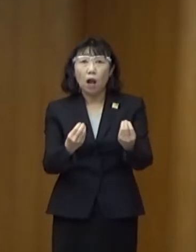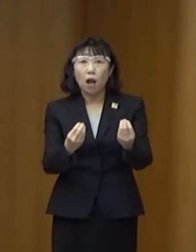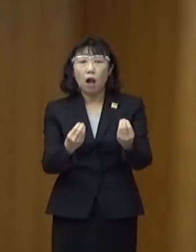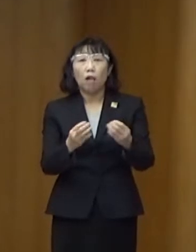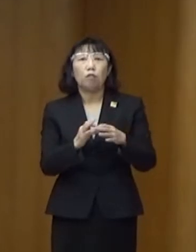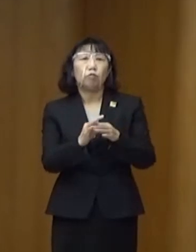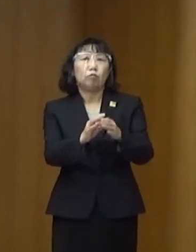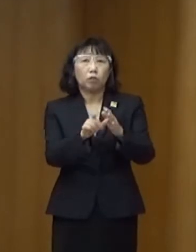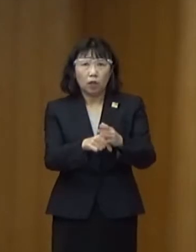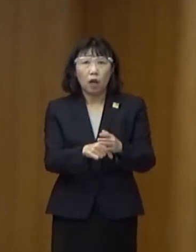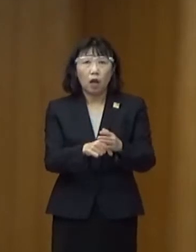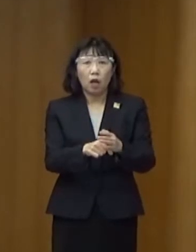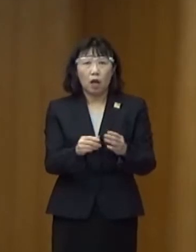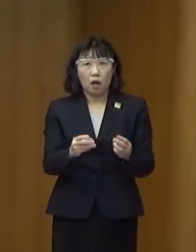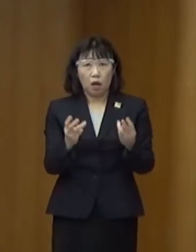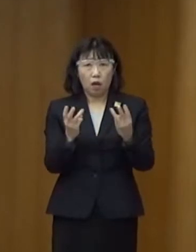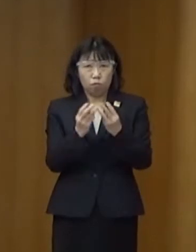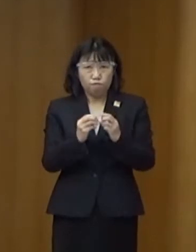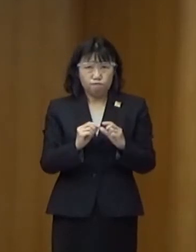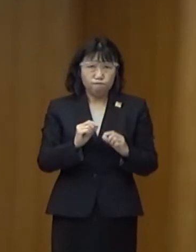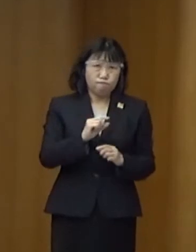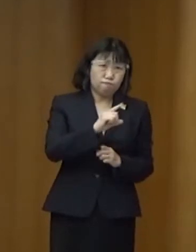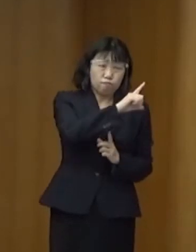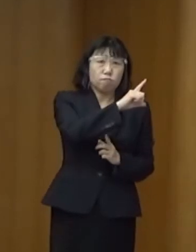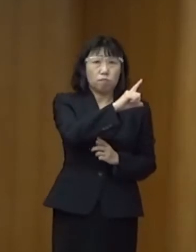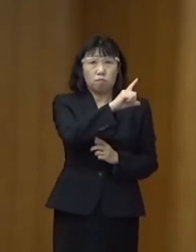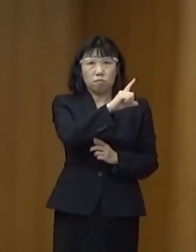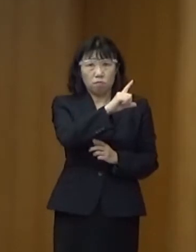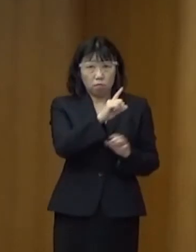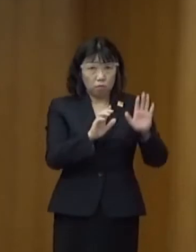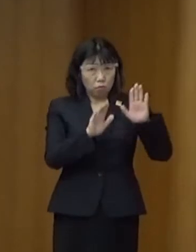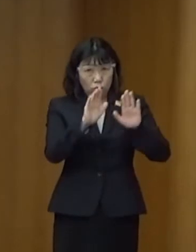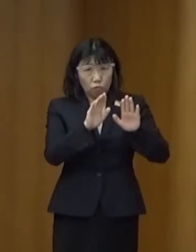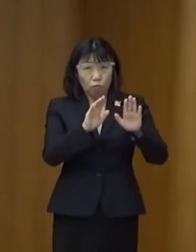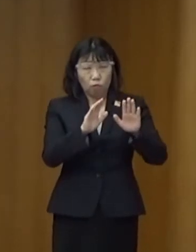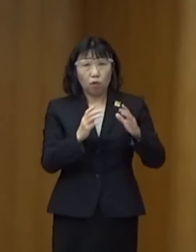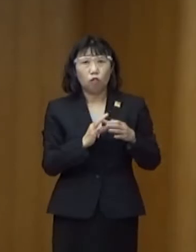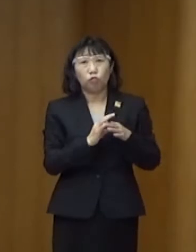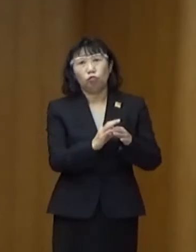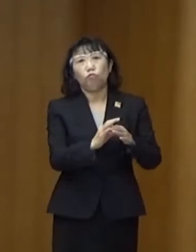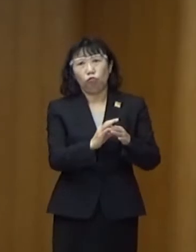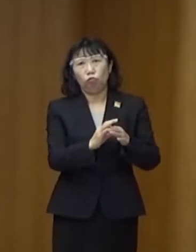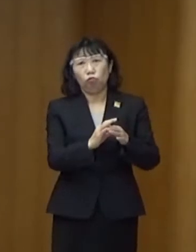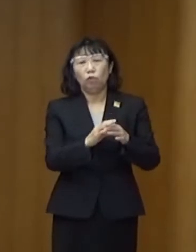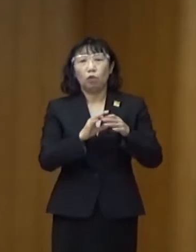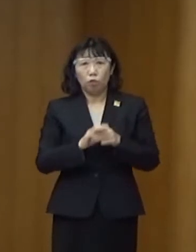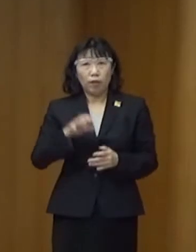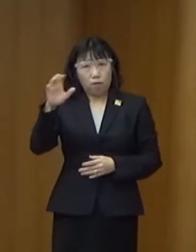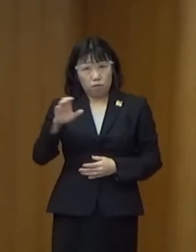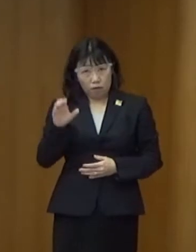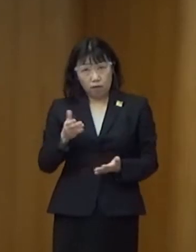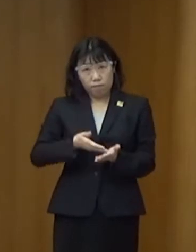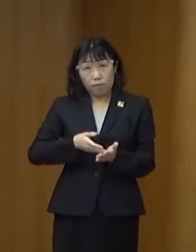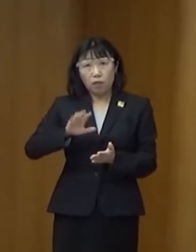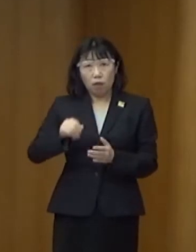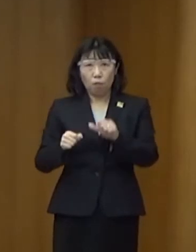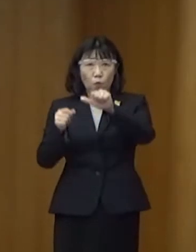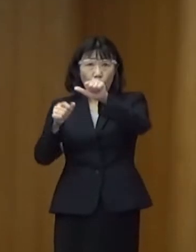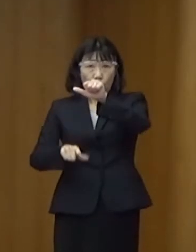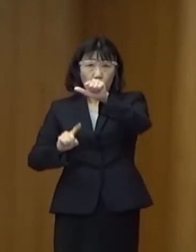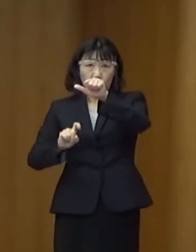ば、感染拡大に歯止めをかけることが難しい状況がございます。繰り返しとなりますけれども、